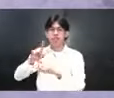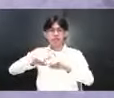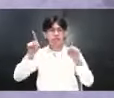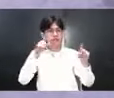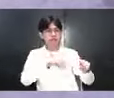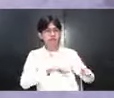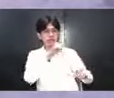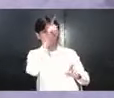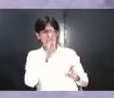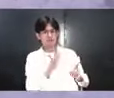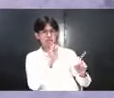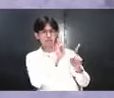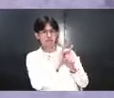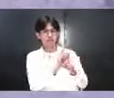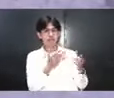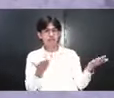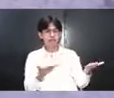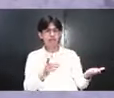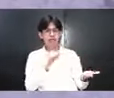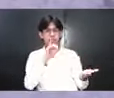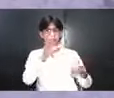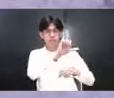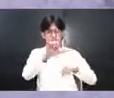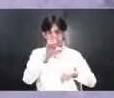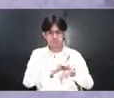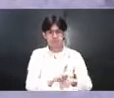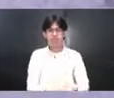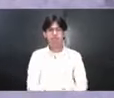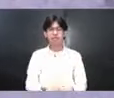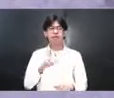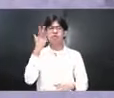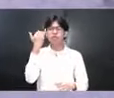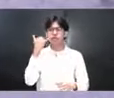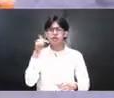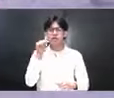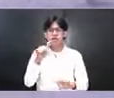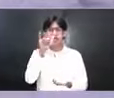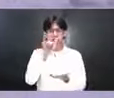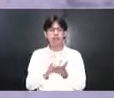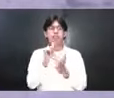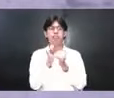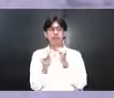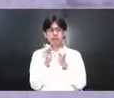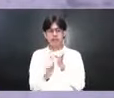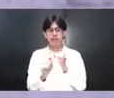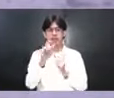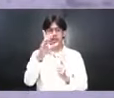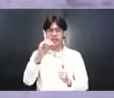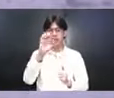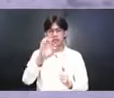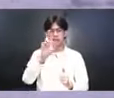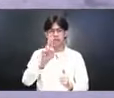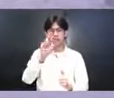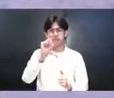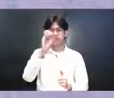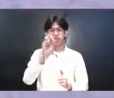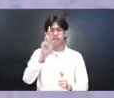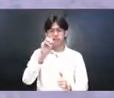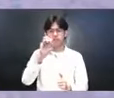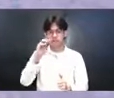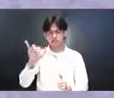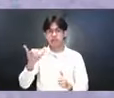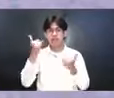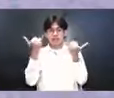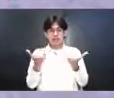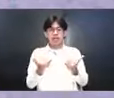in the promised land. Kaya, yan ang ibig sabihin nito, ha? Now, let me go to the